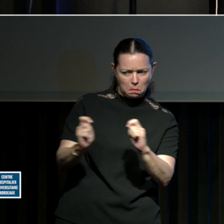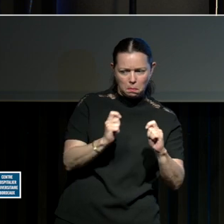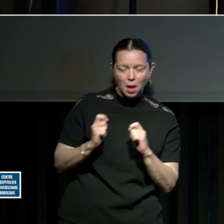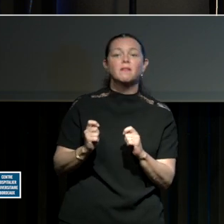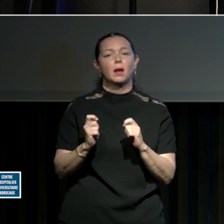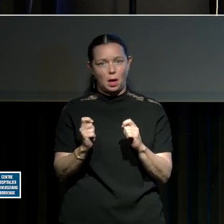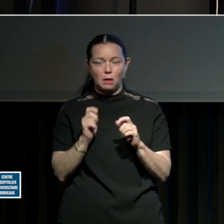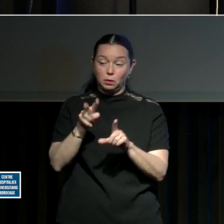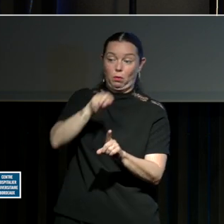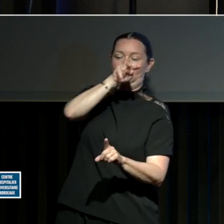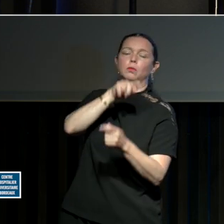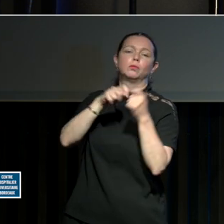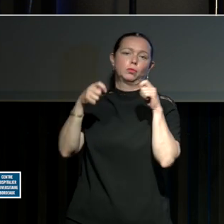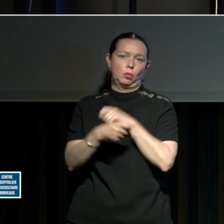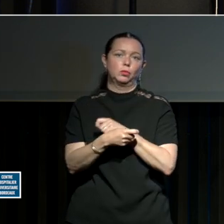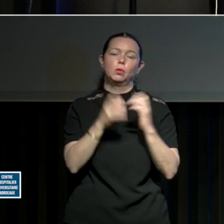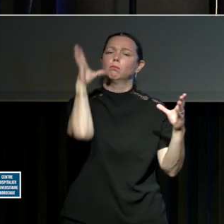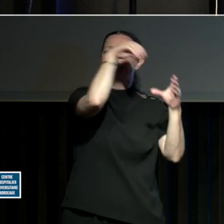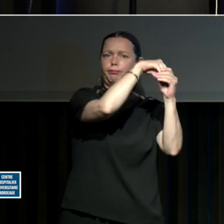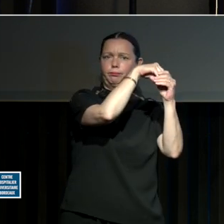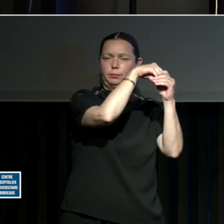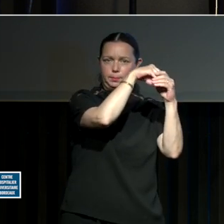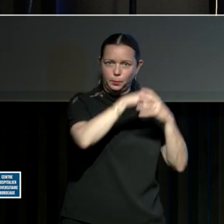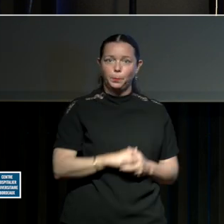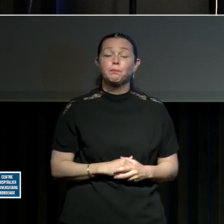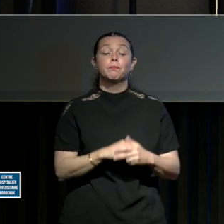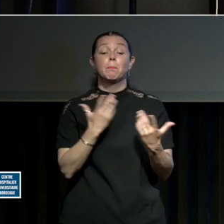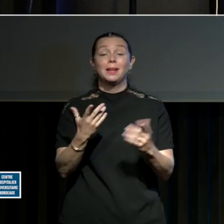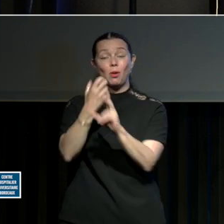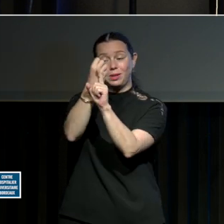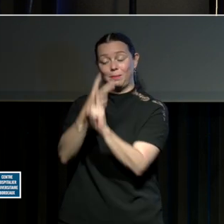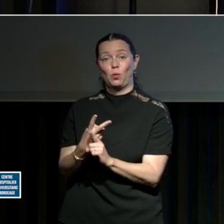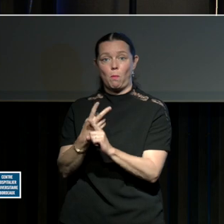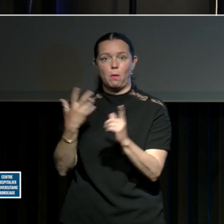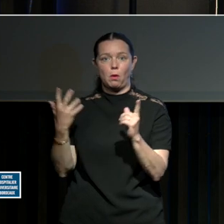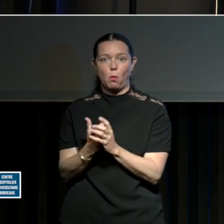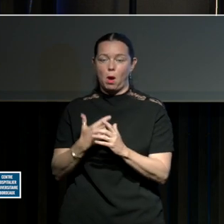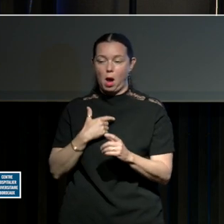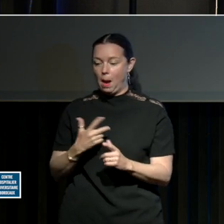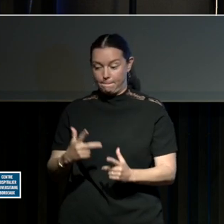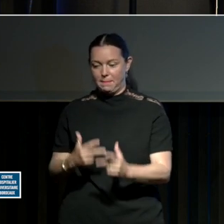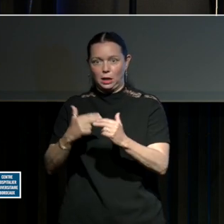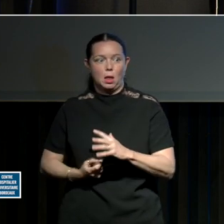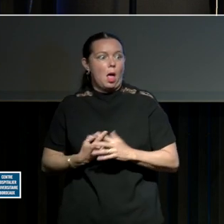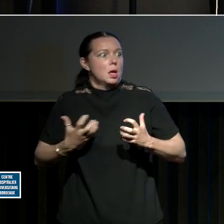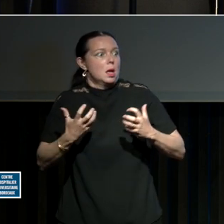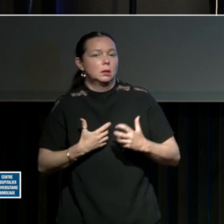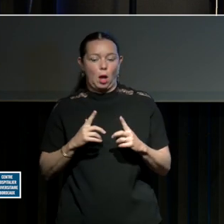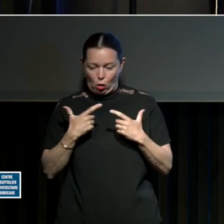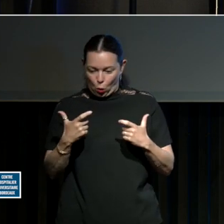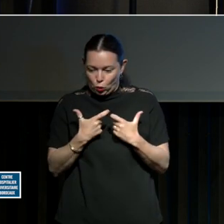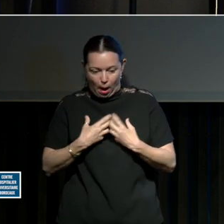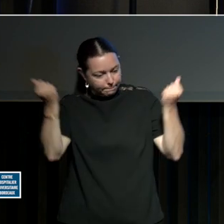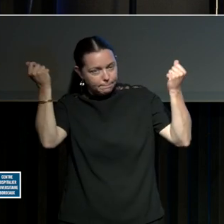changements d'approche avec comme symptôme clé de l'addiction la notion de perte de craving et de perte de contrôle et